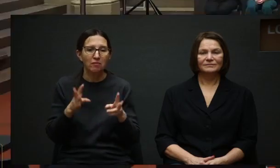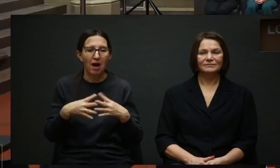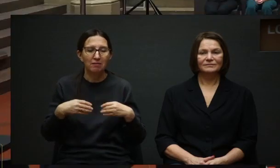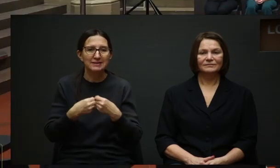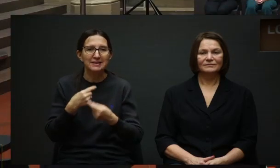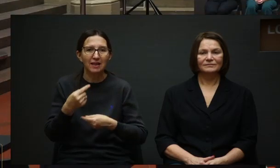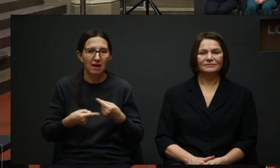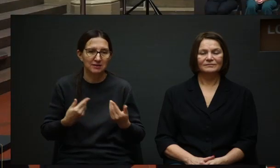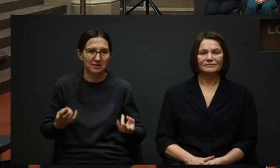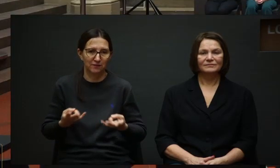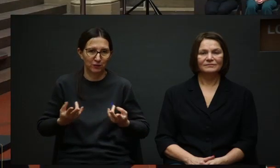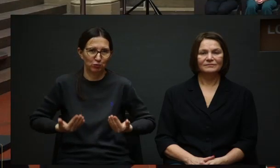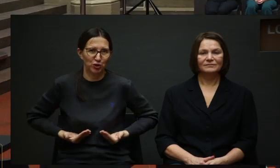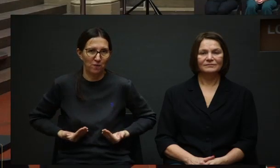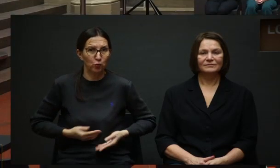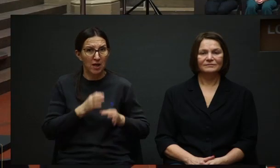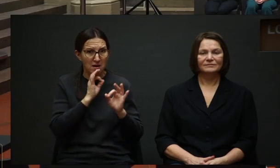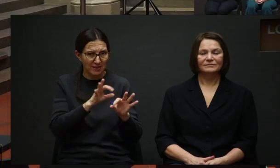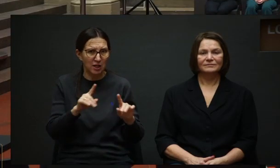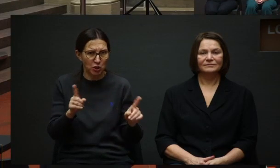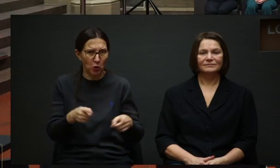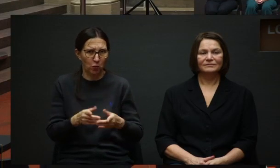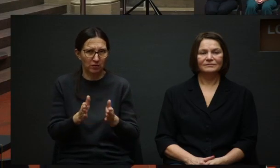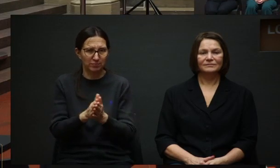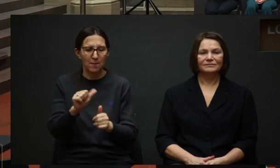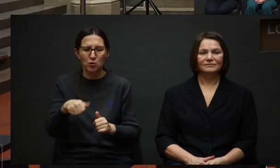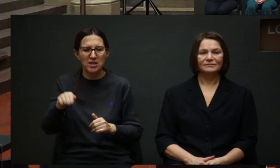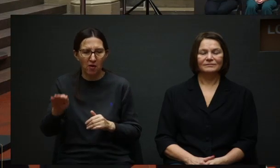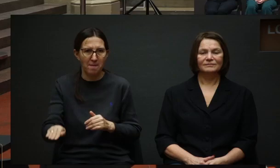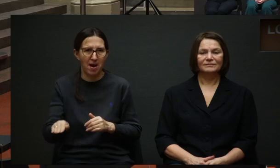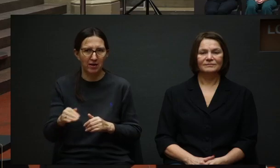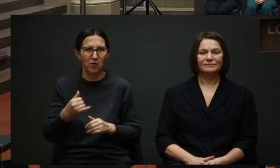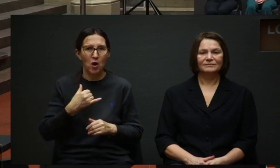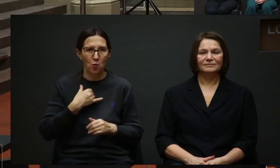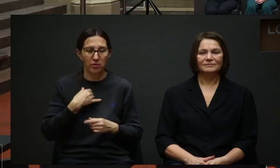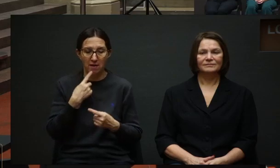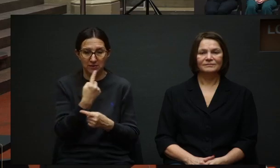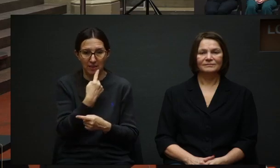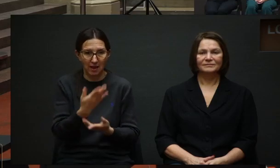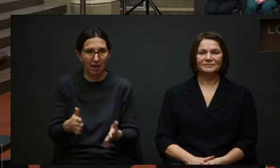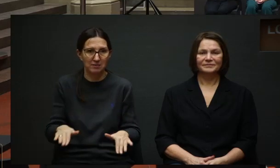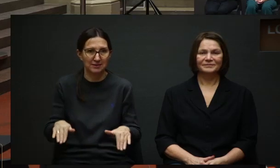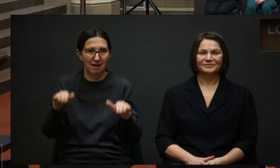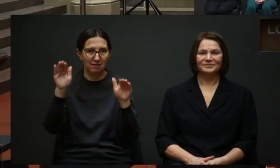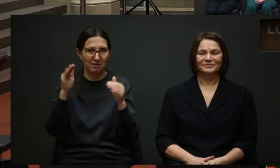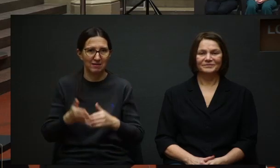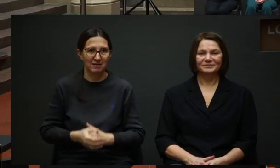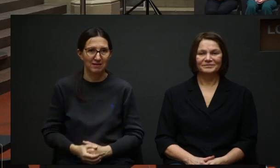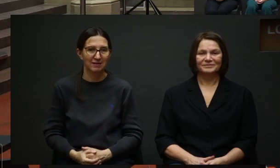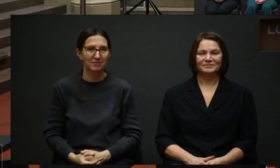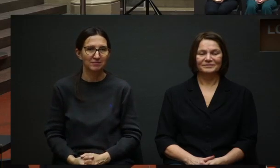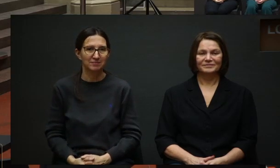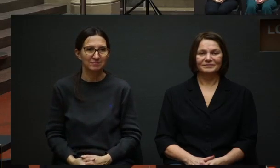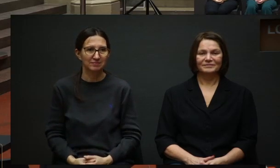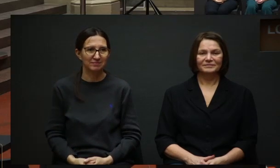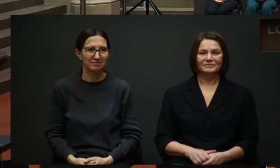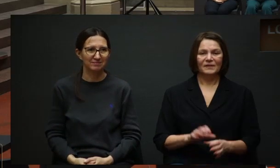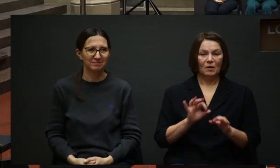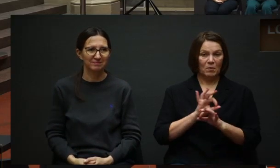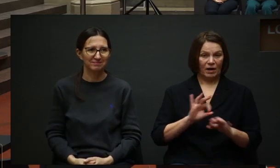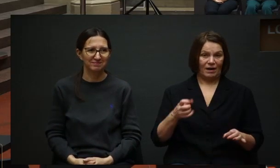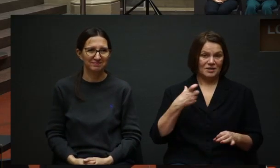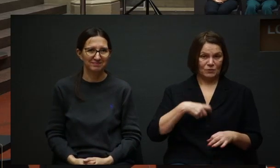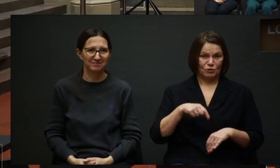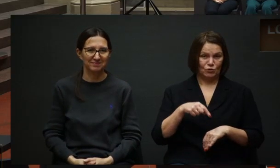династии, собственно, живут. Скажите хоть два слова про самого маленького. Он у нас на глазах тут растет. Прекрасно себя